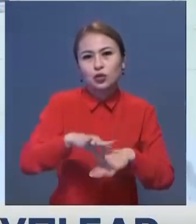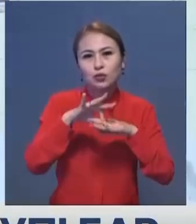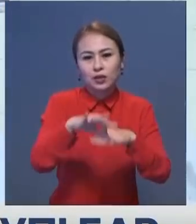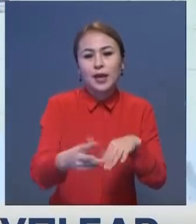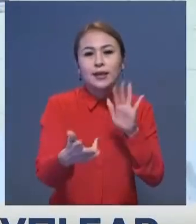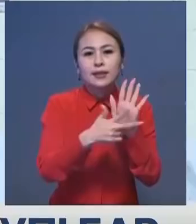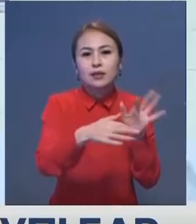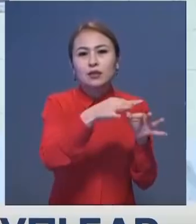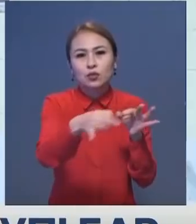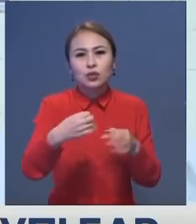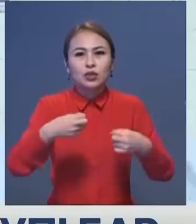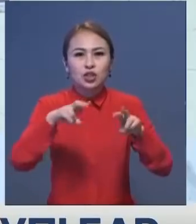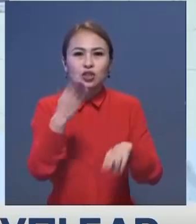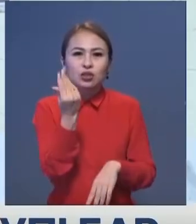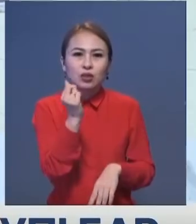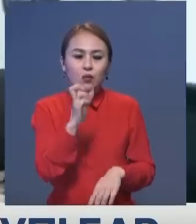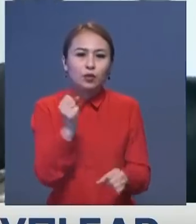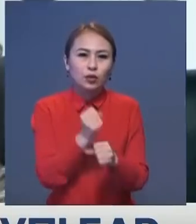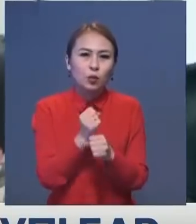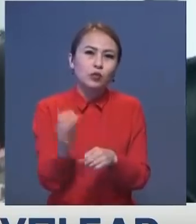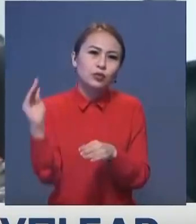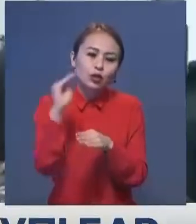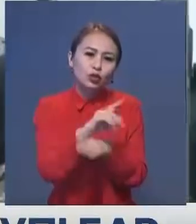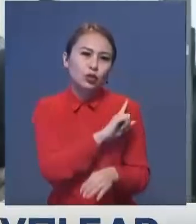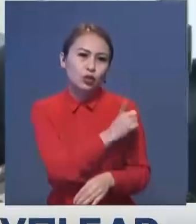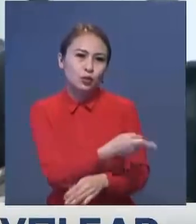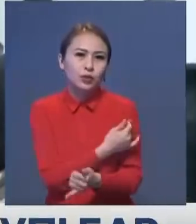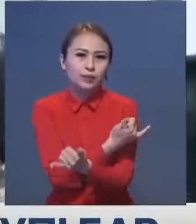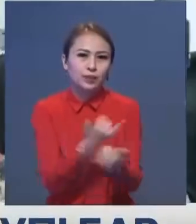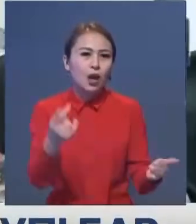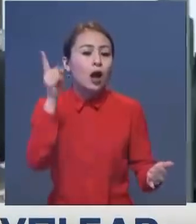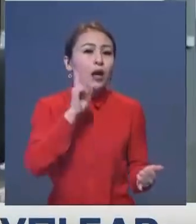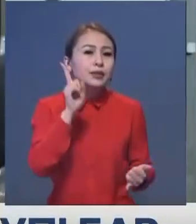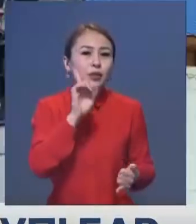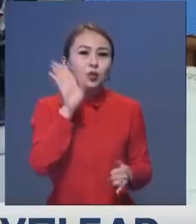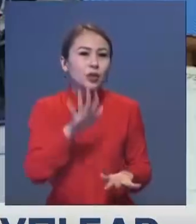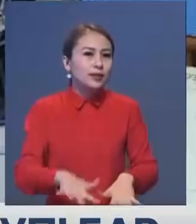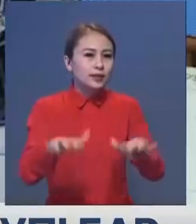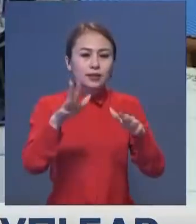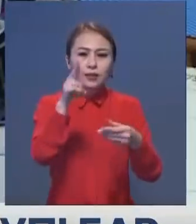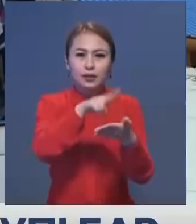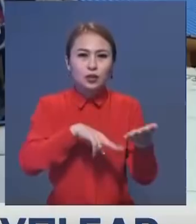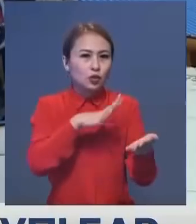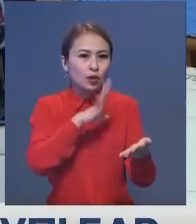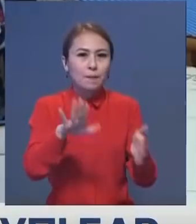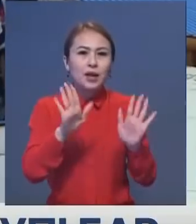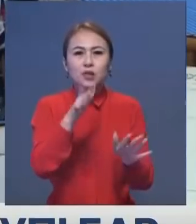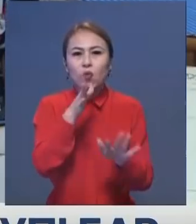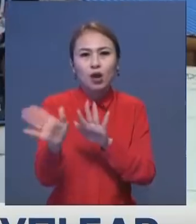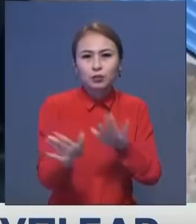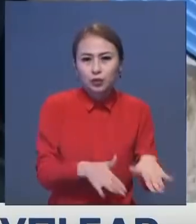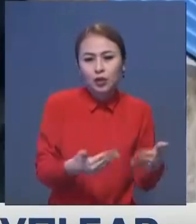шараларын жүргізіп жатыр. 8 өңірде арнайы штаб құрылып, қосымша күш жұмылдырылуда. Әзірге су тасқыны тіркелген жоқ.